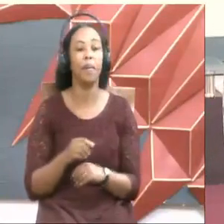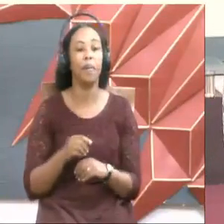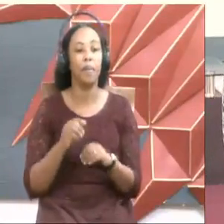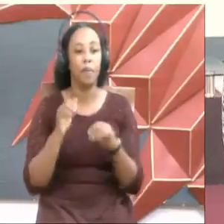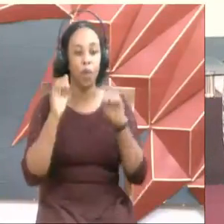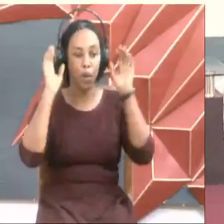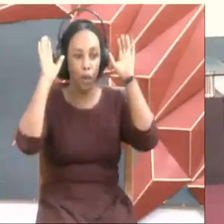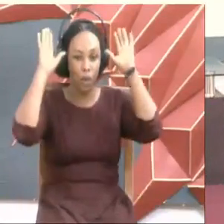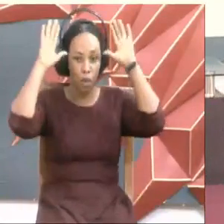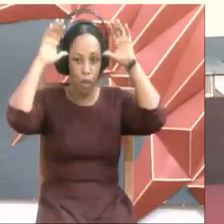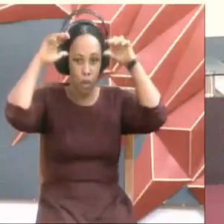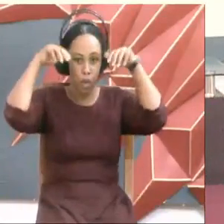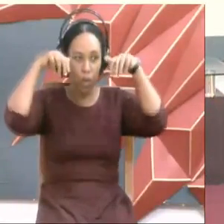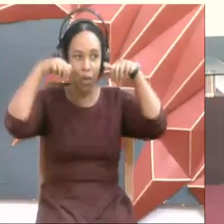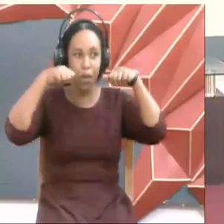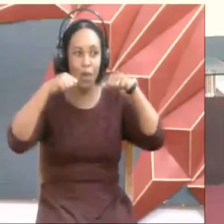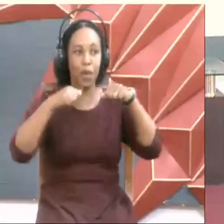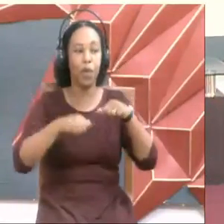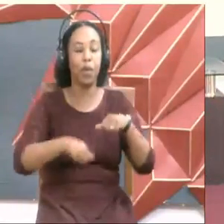agararaho